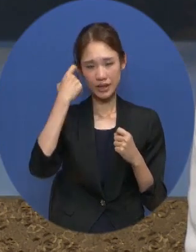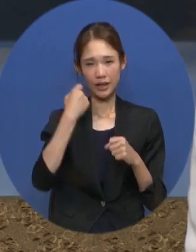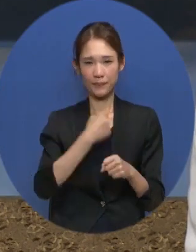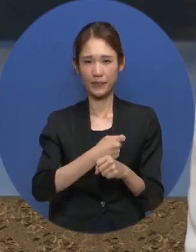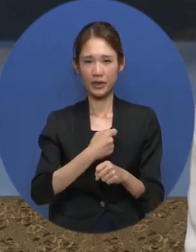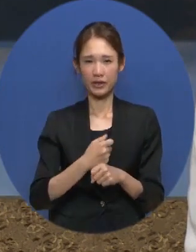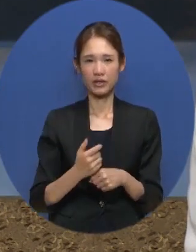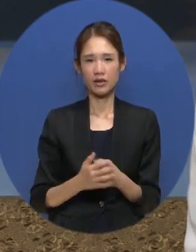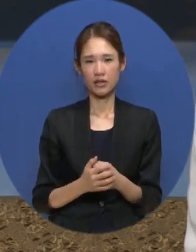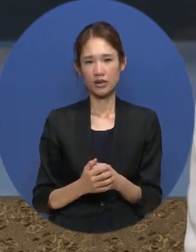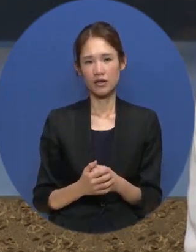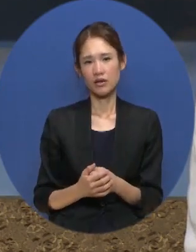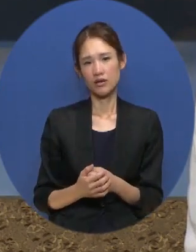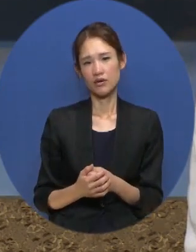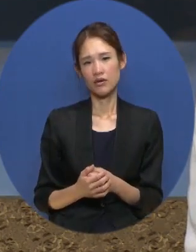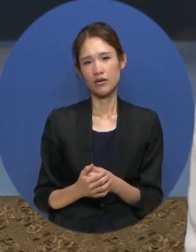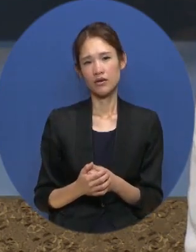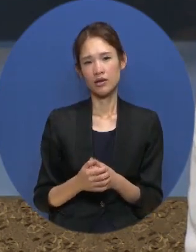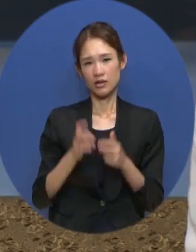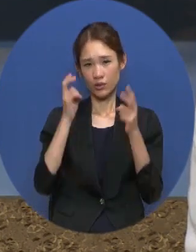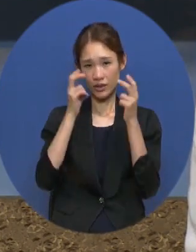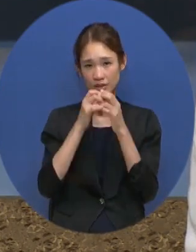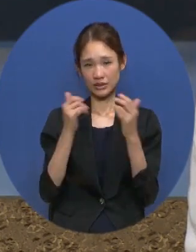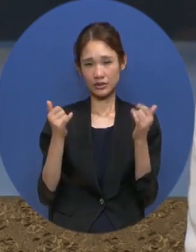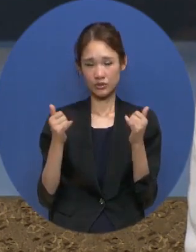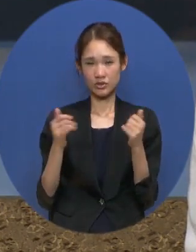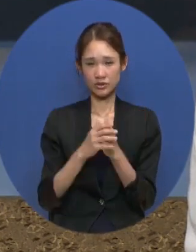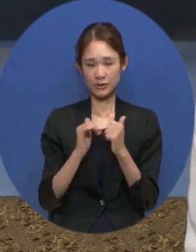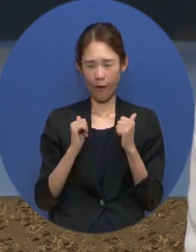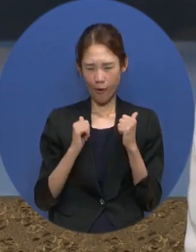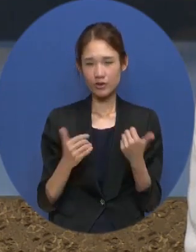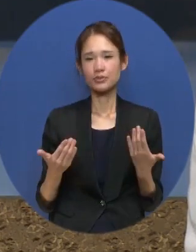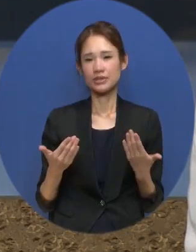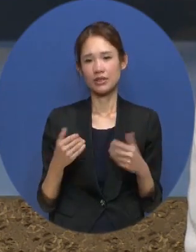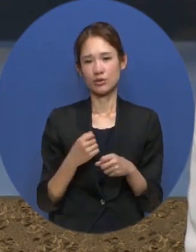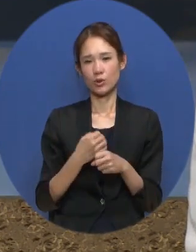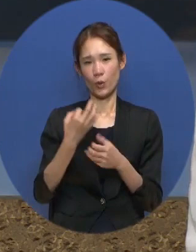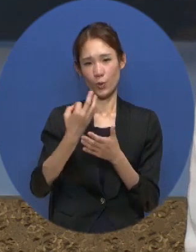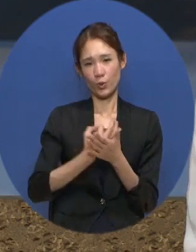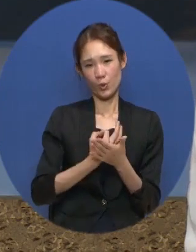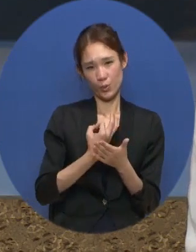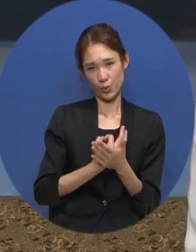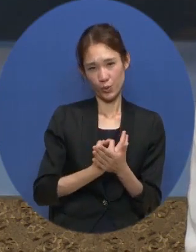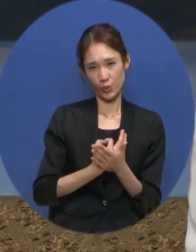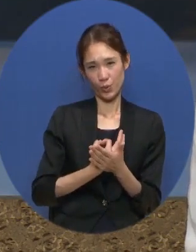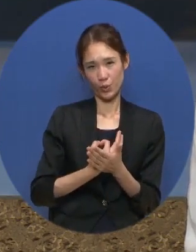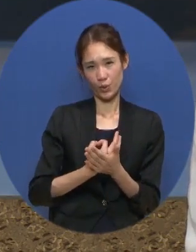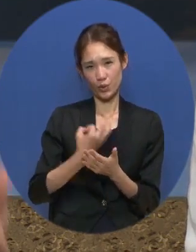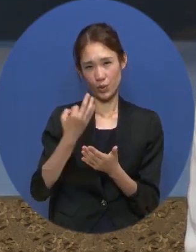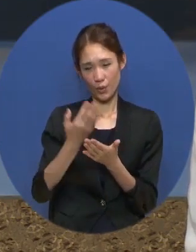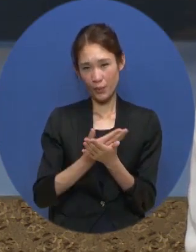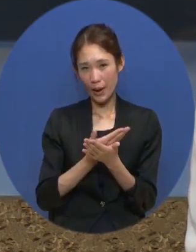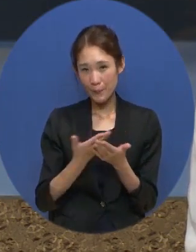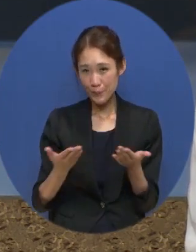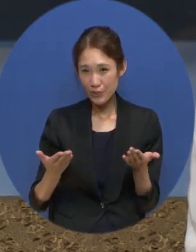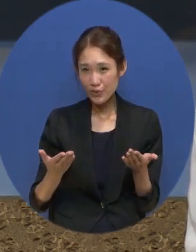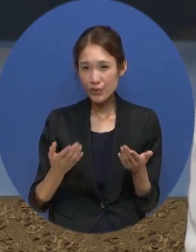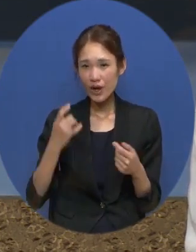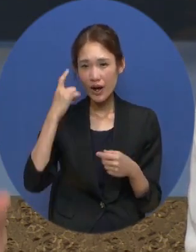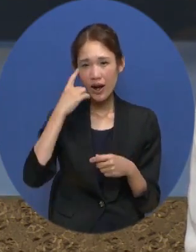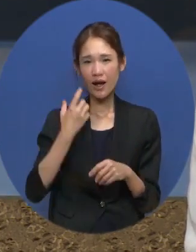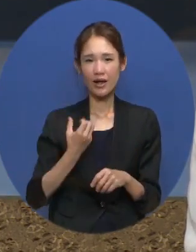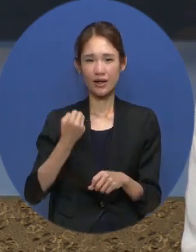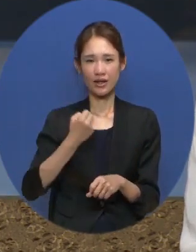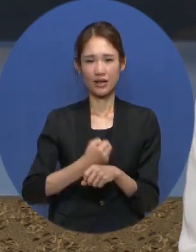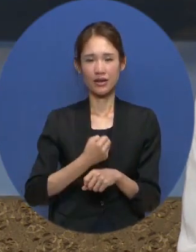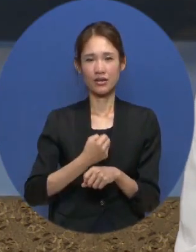했는데 이제 저희 회사 직원들은 이제 여기서 열심히 일해서 돈도 벌고 그래서 이제 좀 베풀어야